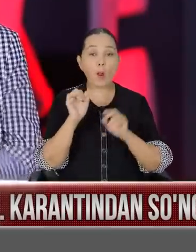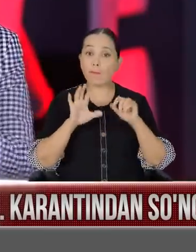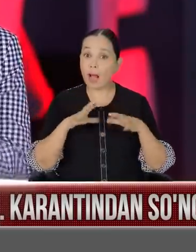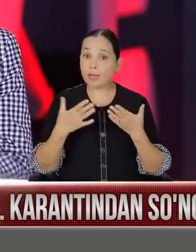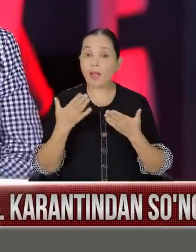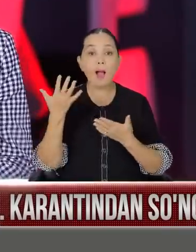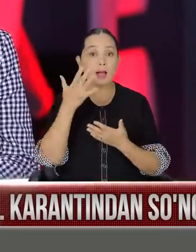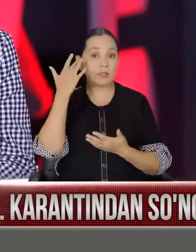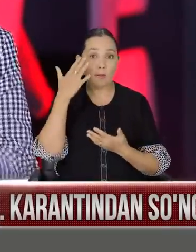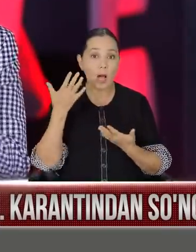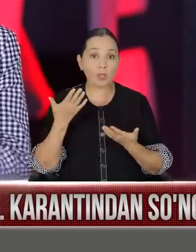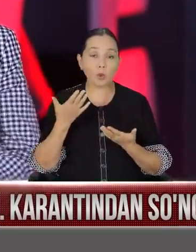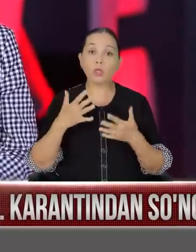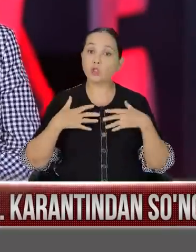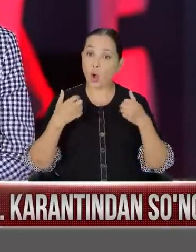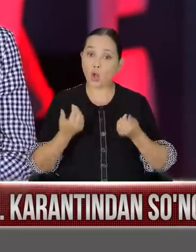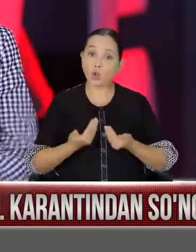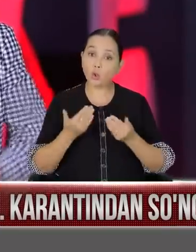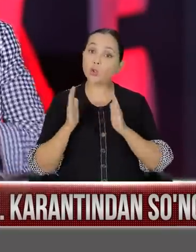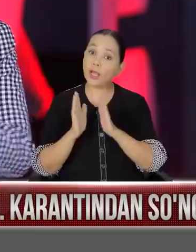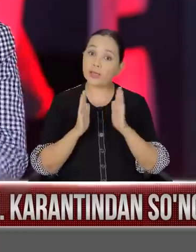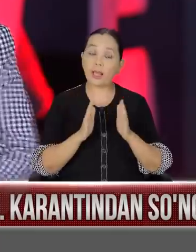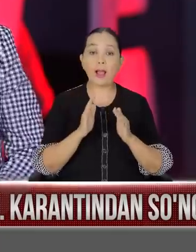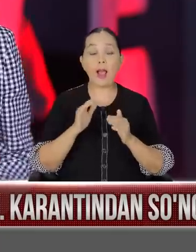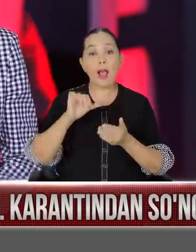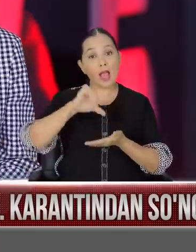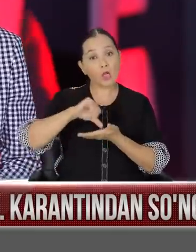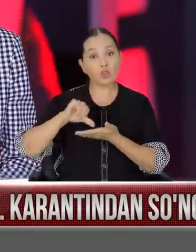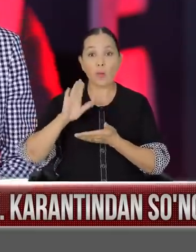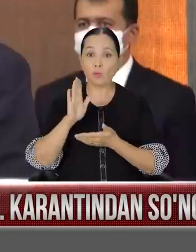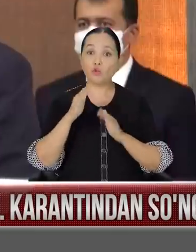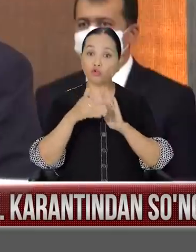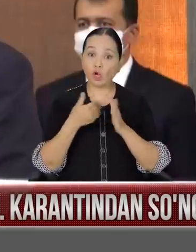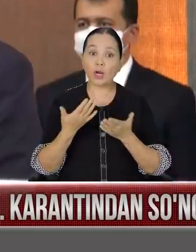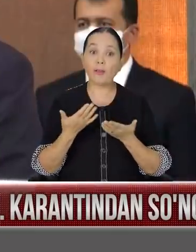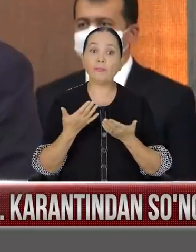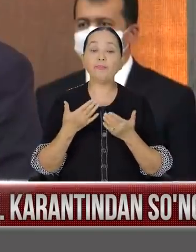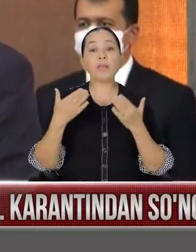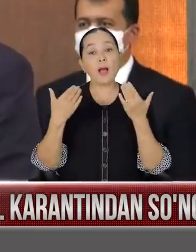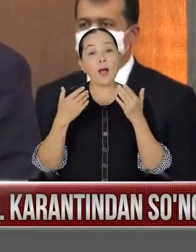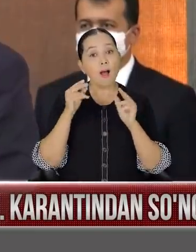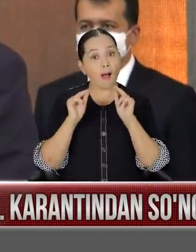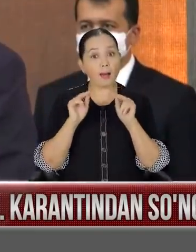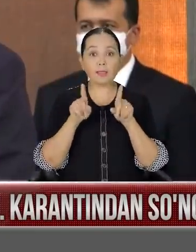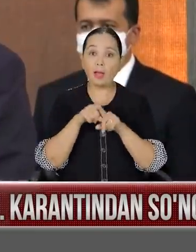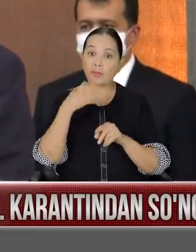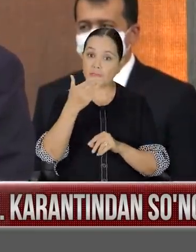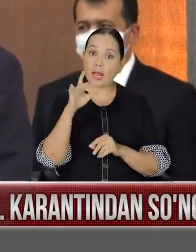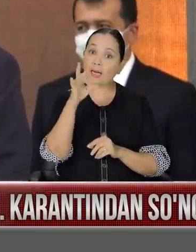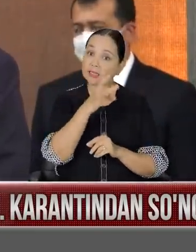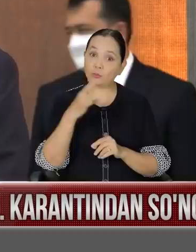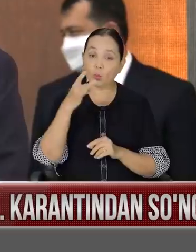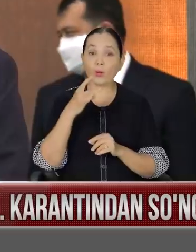balki qaysidir ma'noda sog'lom turmush tarzining elchilari bo'lishga chorladi. Haqiqatan ham sizlar mana respublikamizda